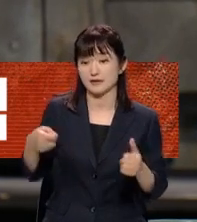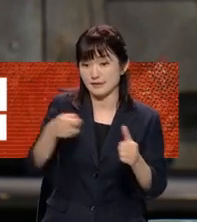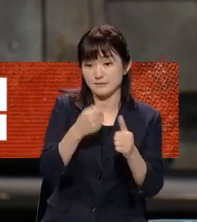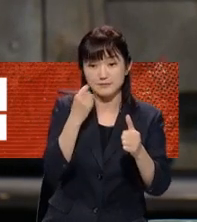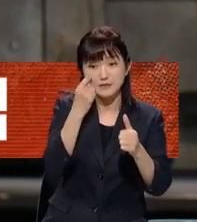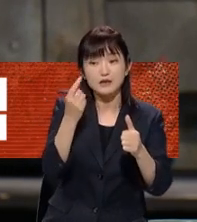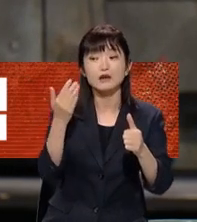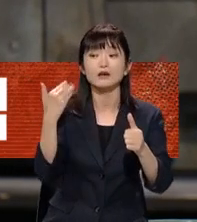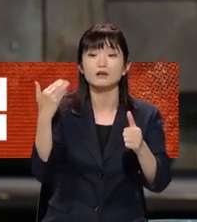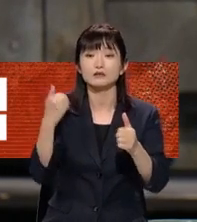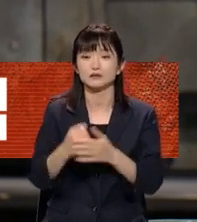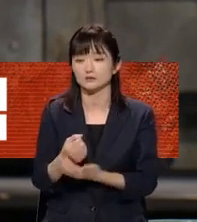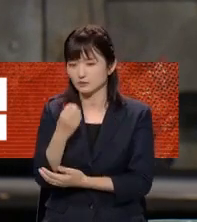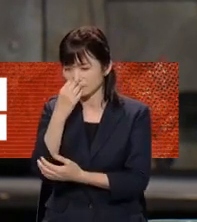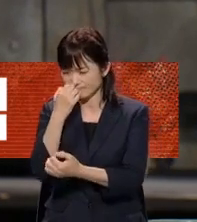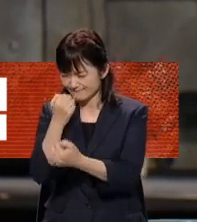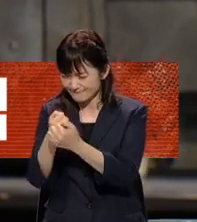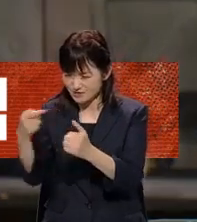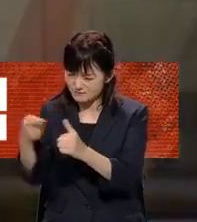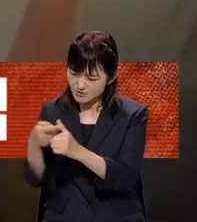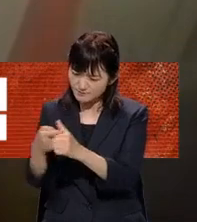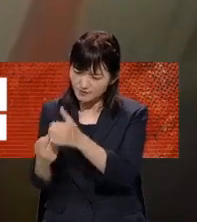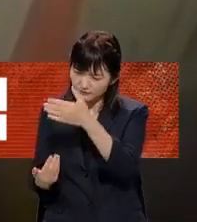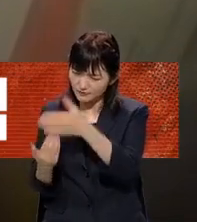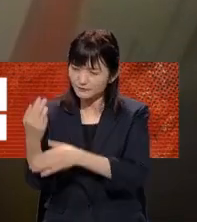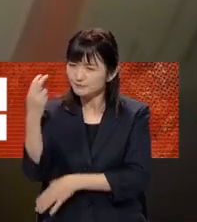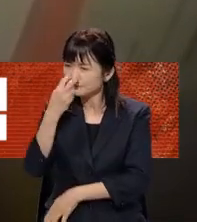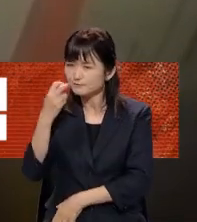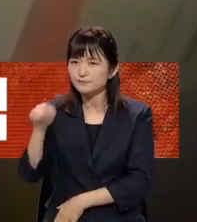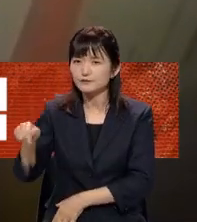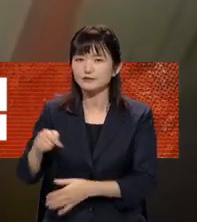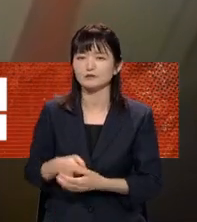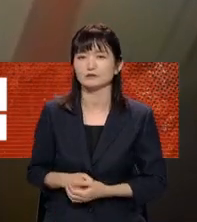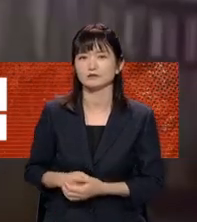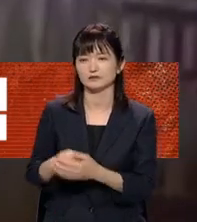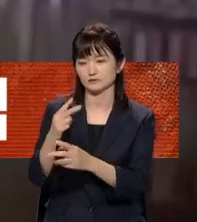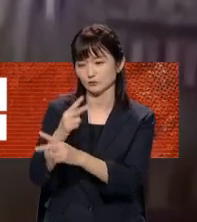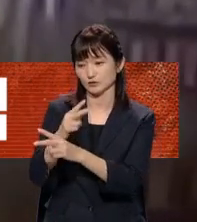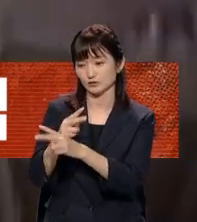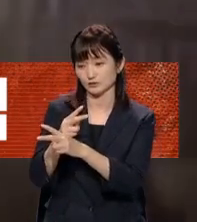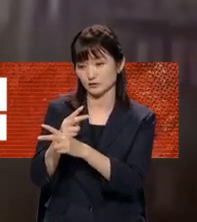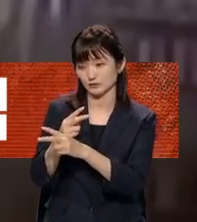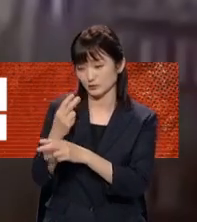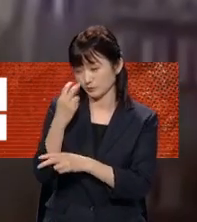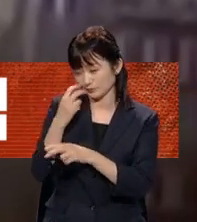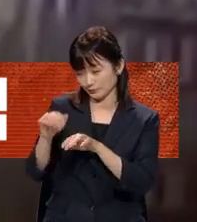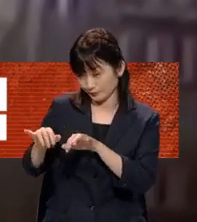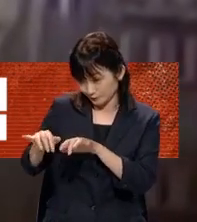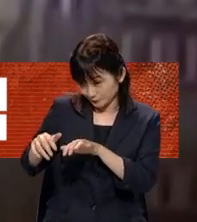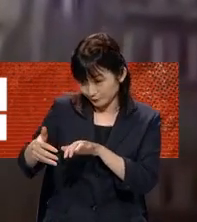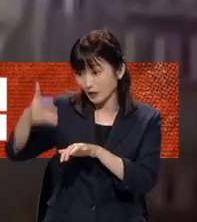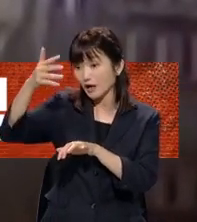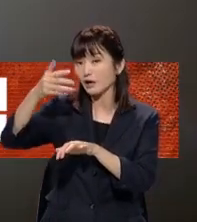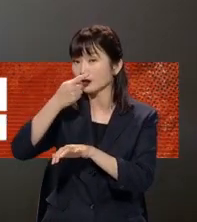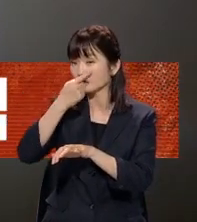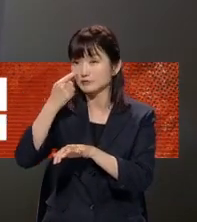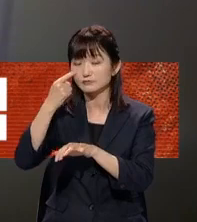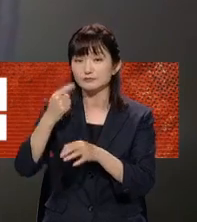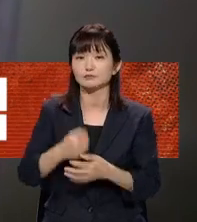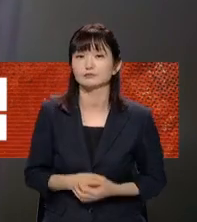기록이 경찰에서는 1월 1일부터 최근까지 포터 사이트 검색 기록을 확인했거든요 결과를 보니까 그걸 검색한 걸 나오는데